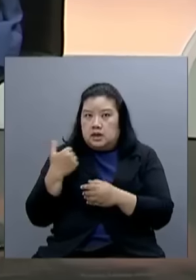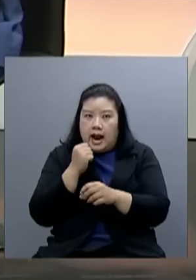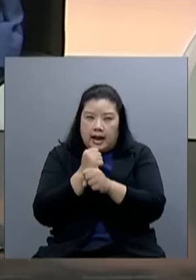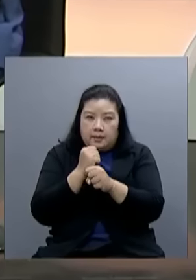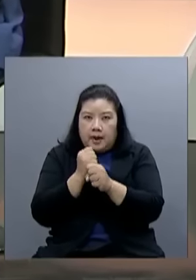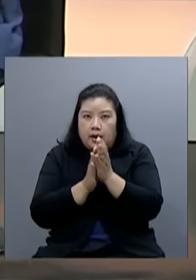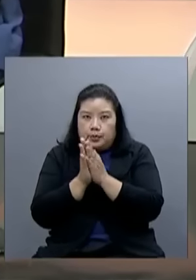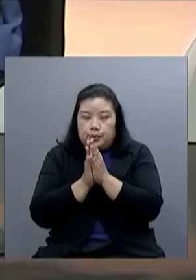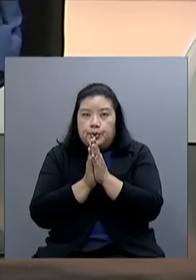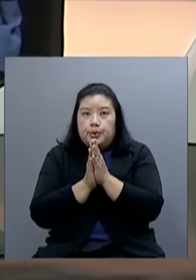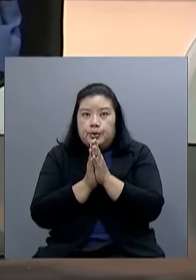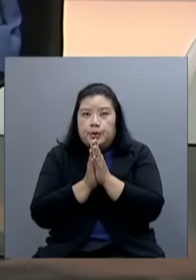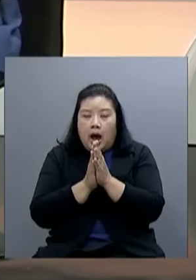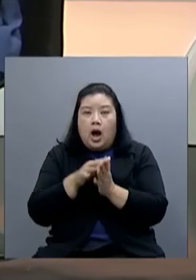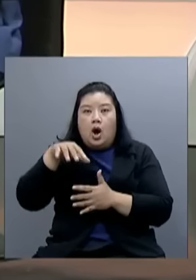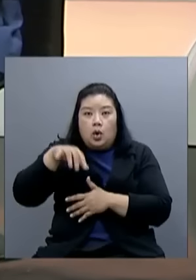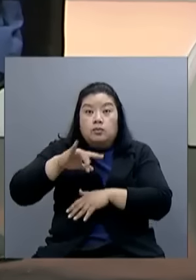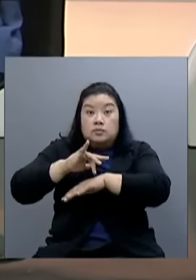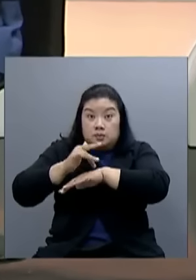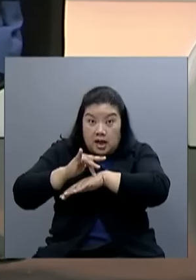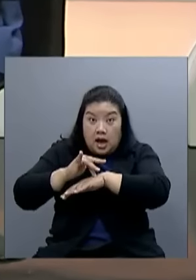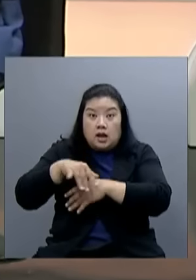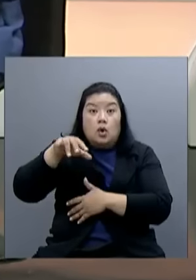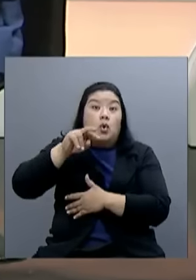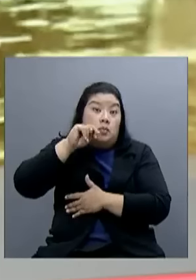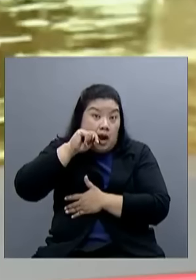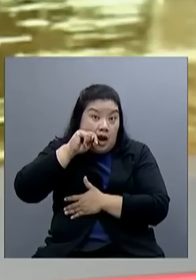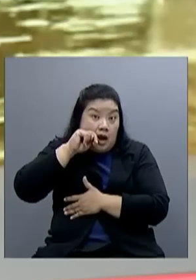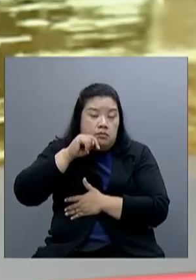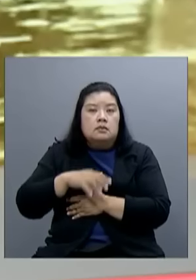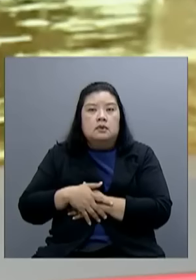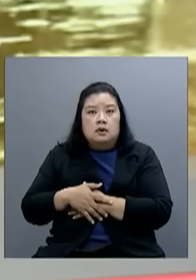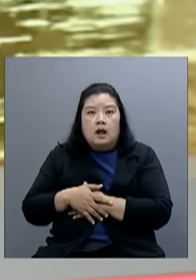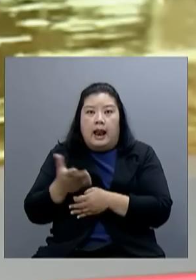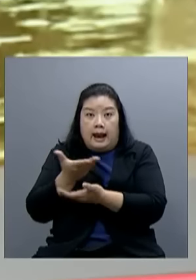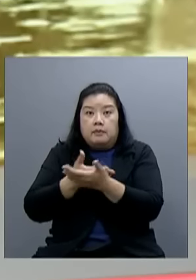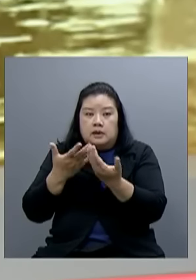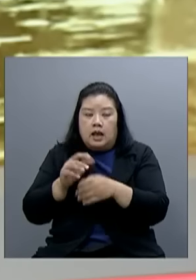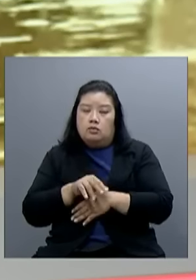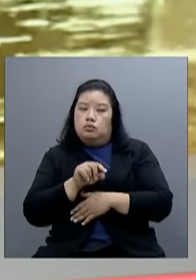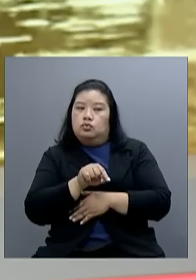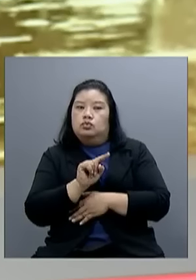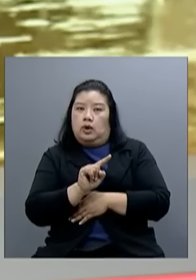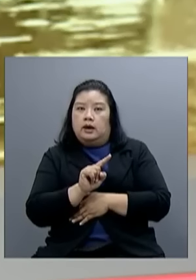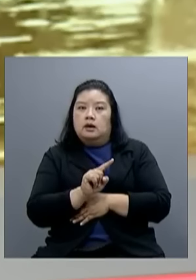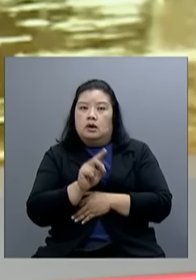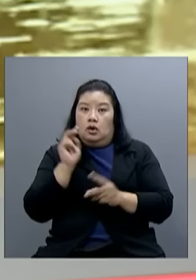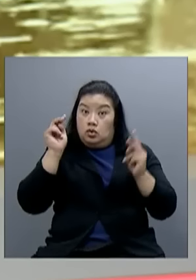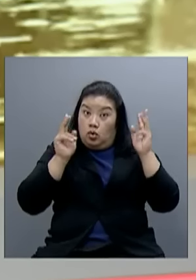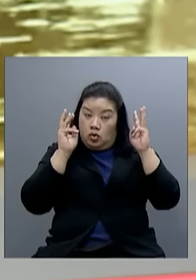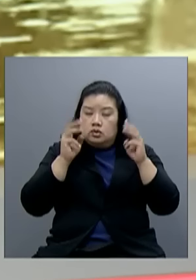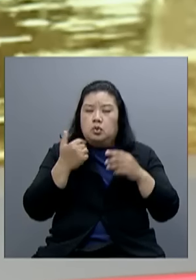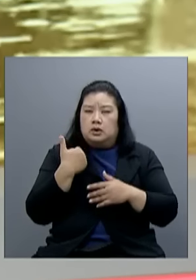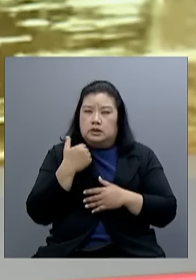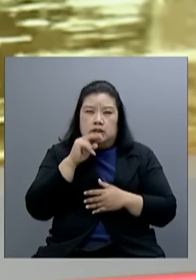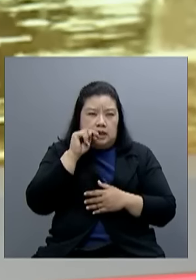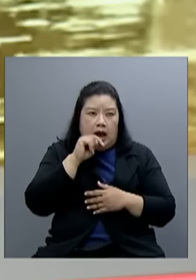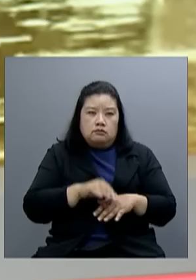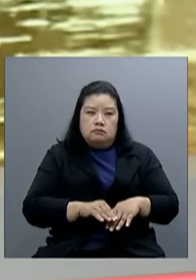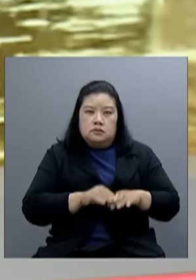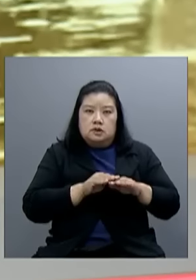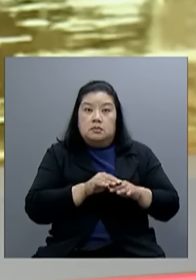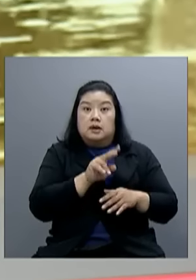ำนักงานทรัพยากรน้ำแห่งชาติกรมชลประทานหรือสสน.นะครับมีแบบจำลองครับก็คาดการเป็นแนวโน้มว่าจะไปถึง 2,500 นะครับแต่ตอ